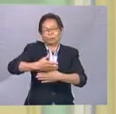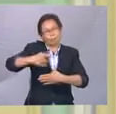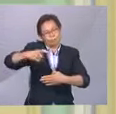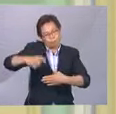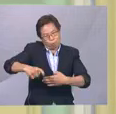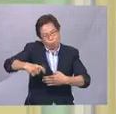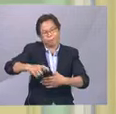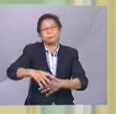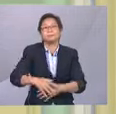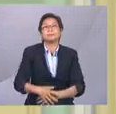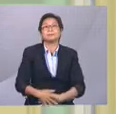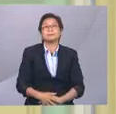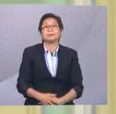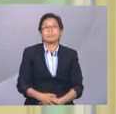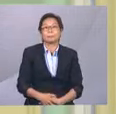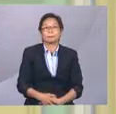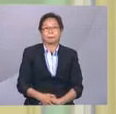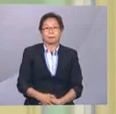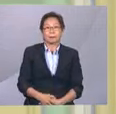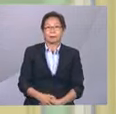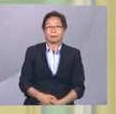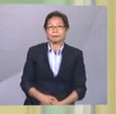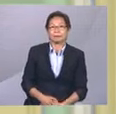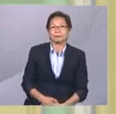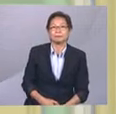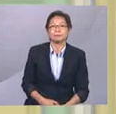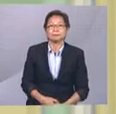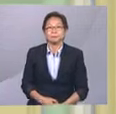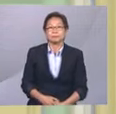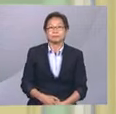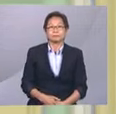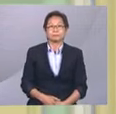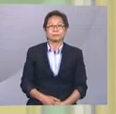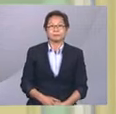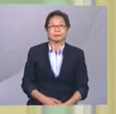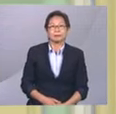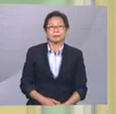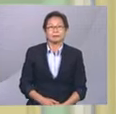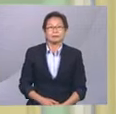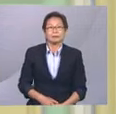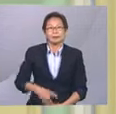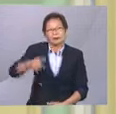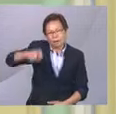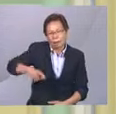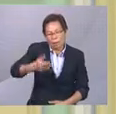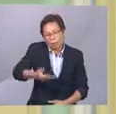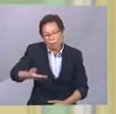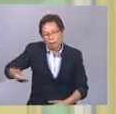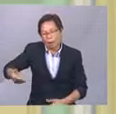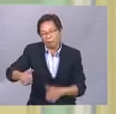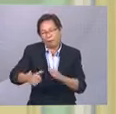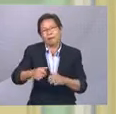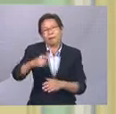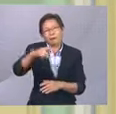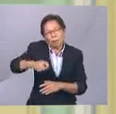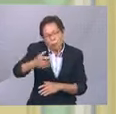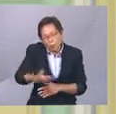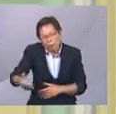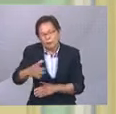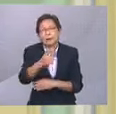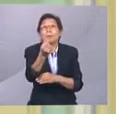wajib hai hai Hai dari segi kepulauan barengan asas dan harga